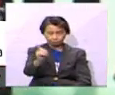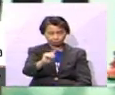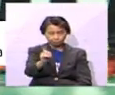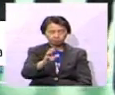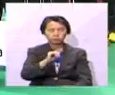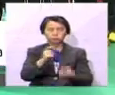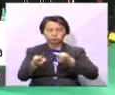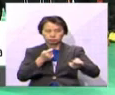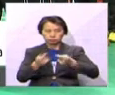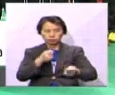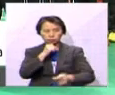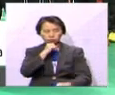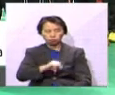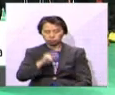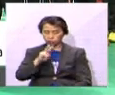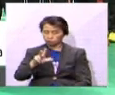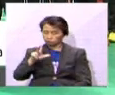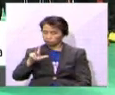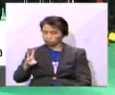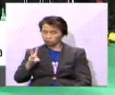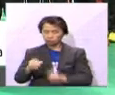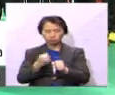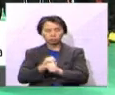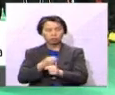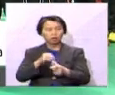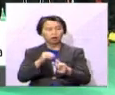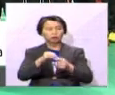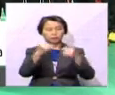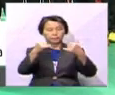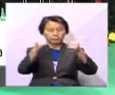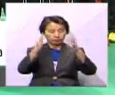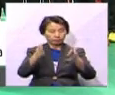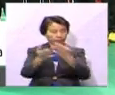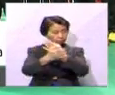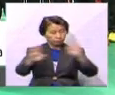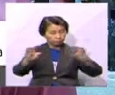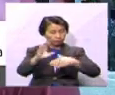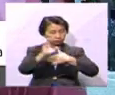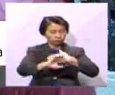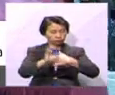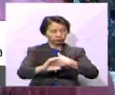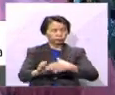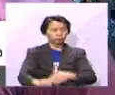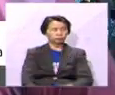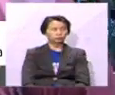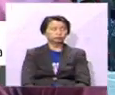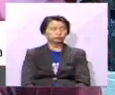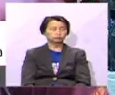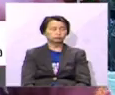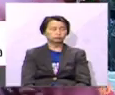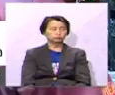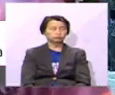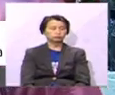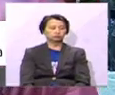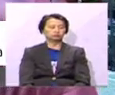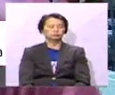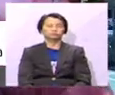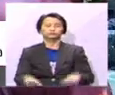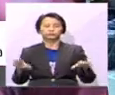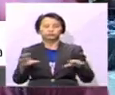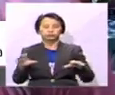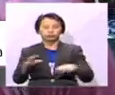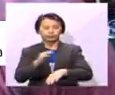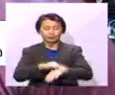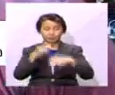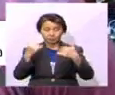itu, pengendali berusia 36 tahun itu mahu pemainnya bebas daripada sebarang kecederaan. Buat masa sekarang, kita masih dalam